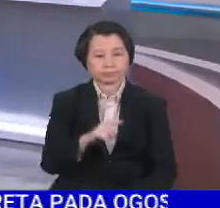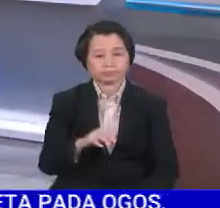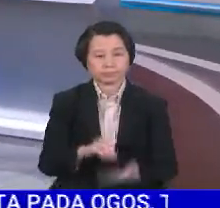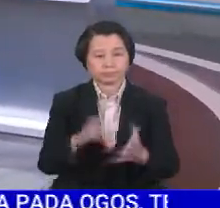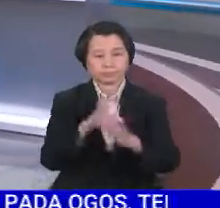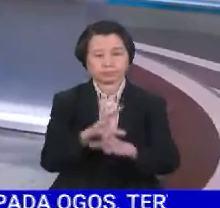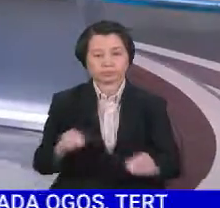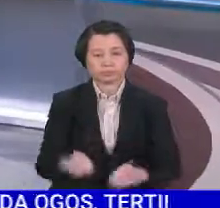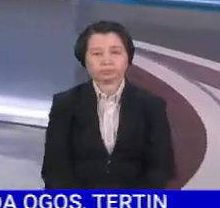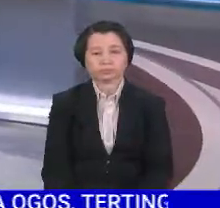di Sarawak